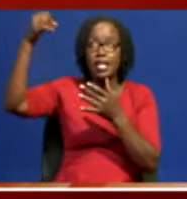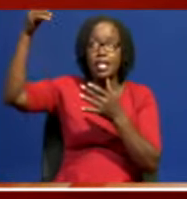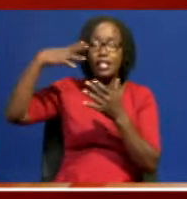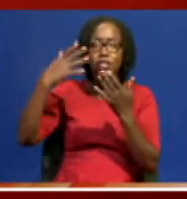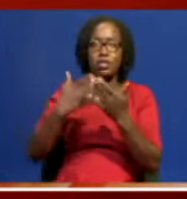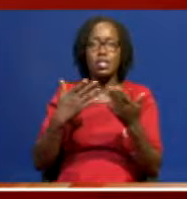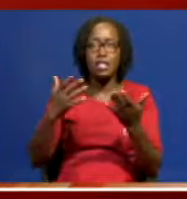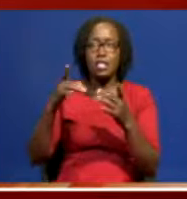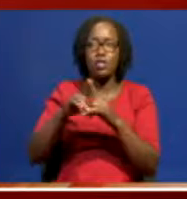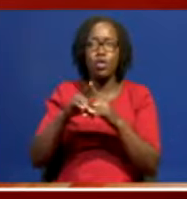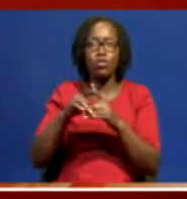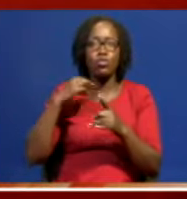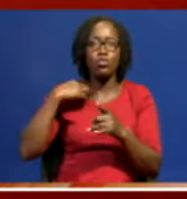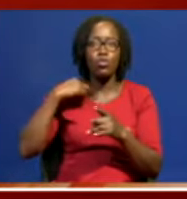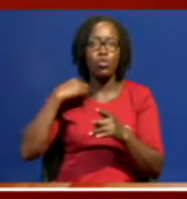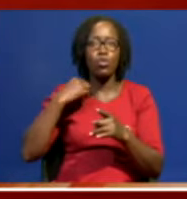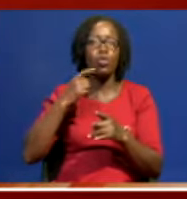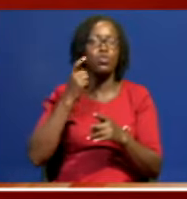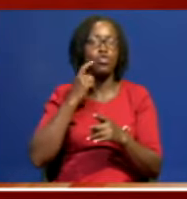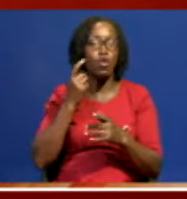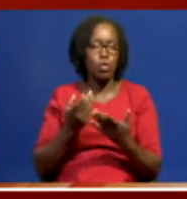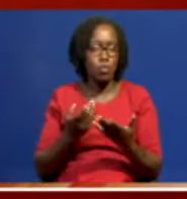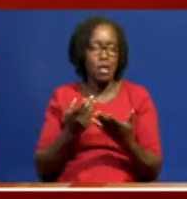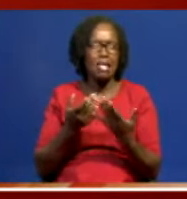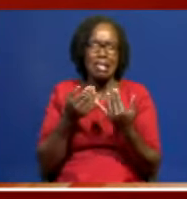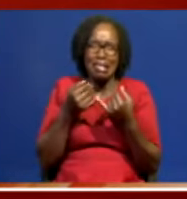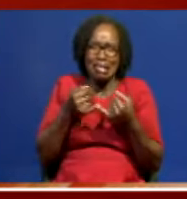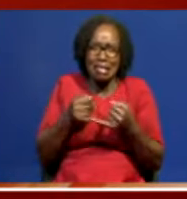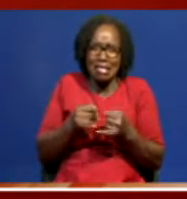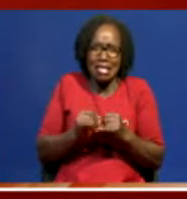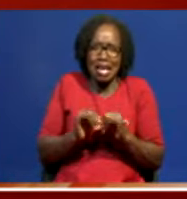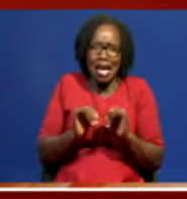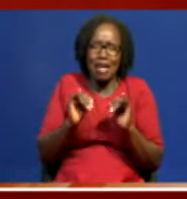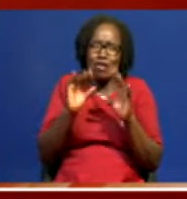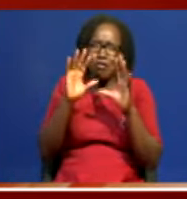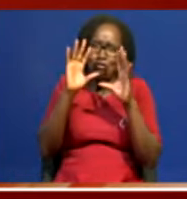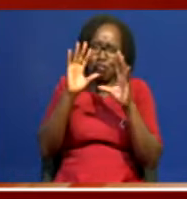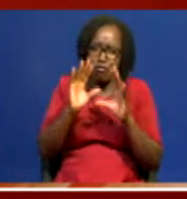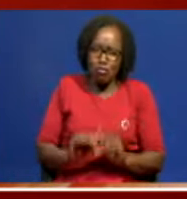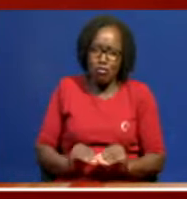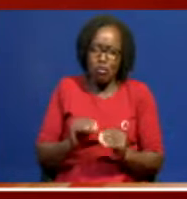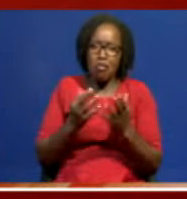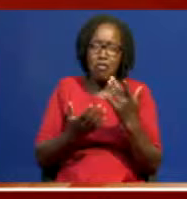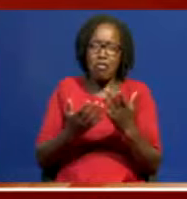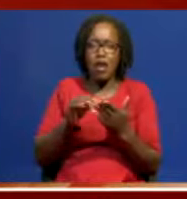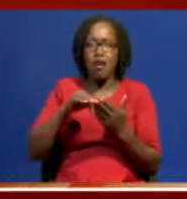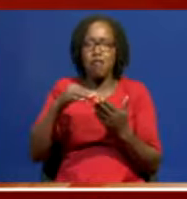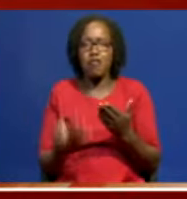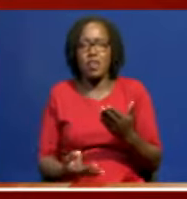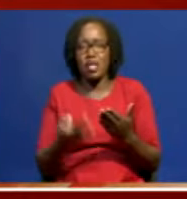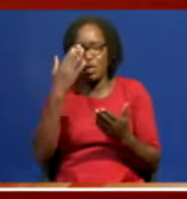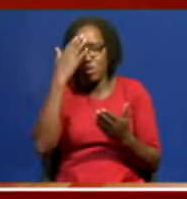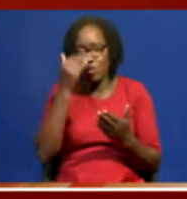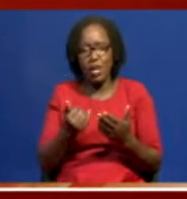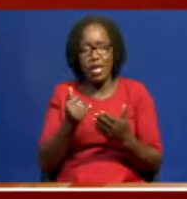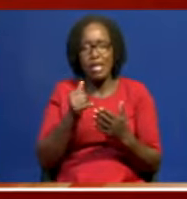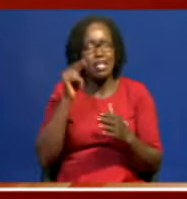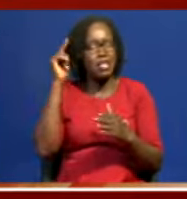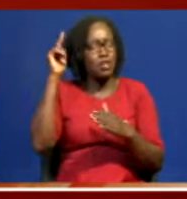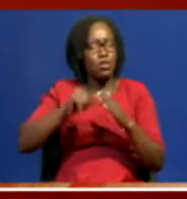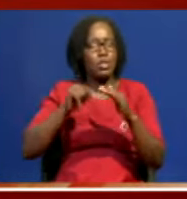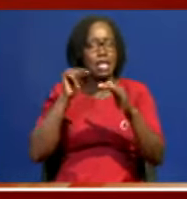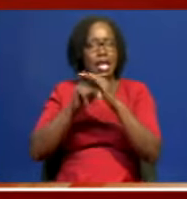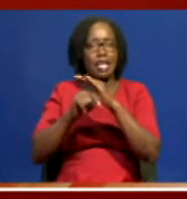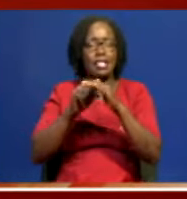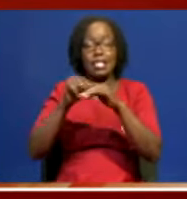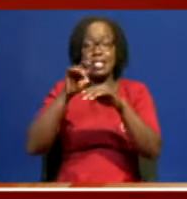na hata duka la nguo. Juhudi za kundi la uokoaji za kuzima moto huo hazikufua dafu, kwani hawakuweza kufika katika eneo hilo kwa